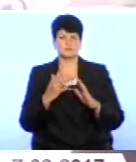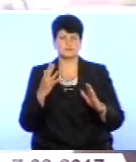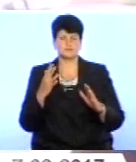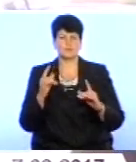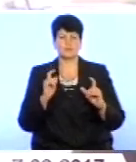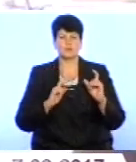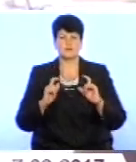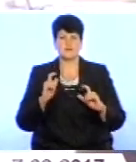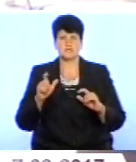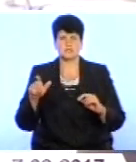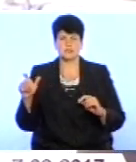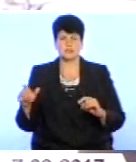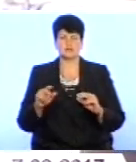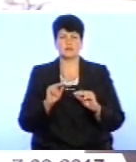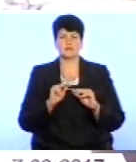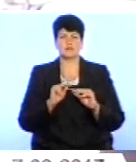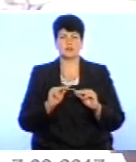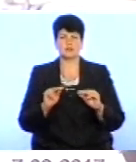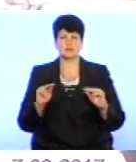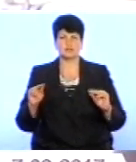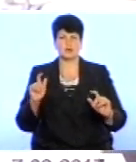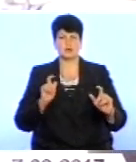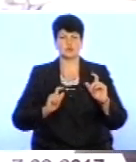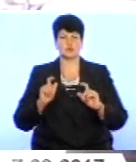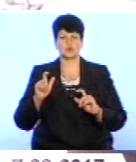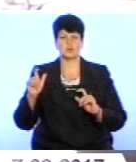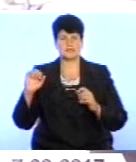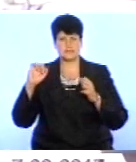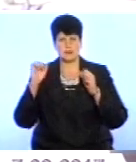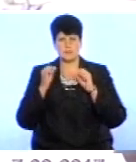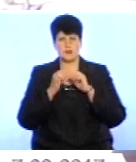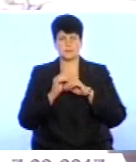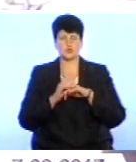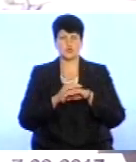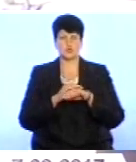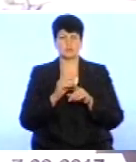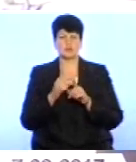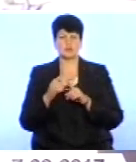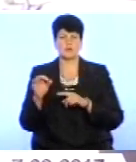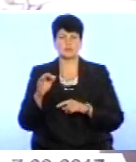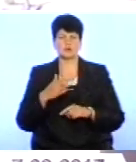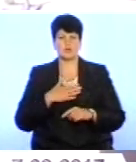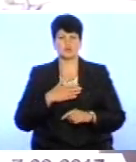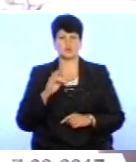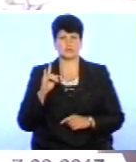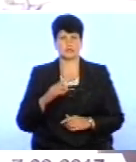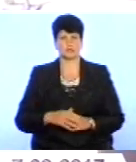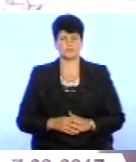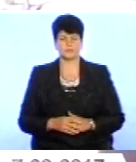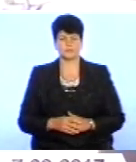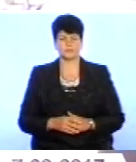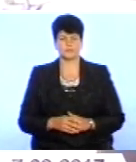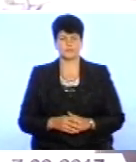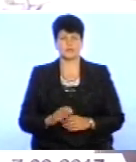університету, викладачам, студентам за пам'ять і добрі слова про нашу дитину. І